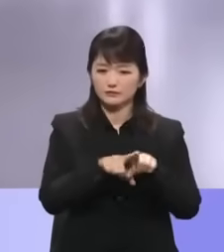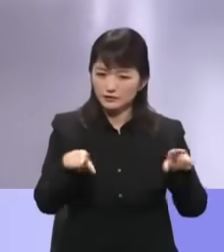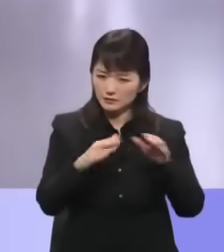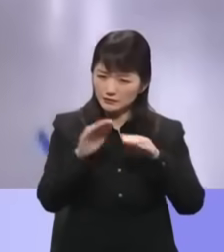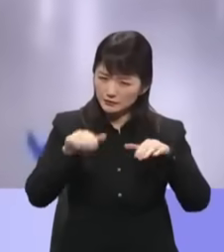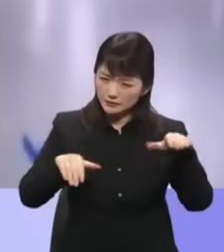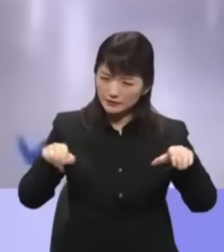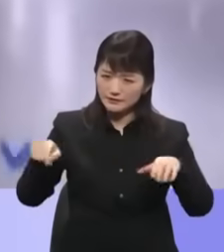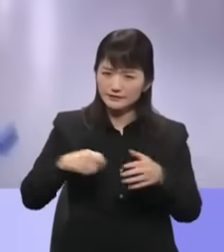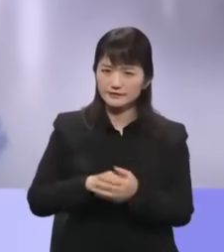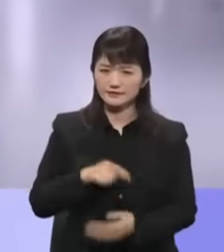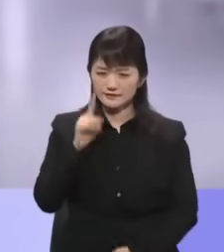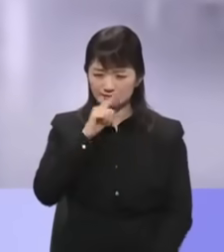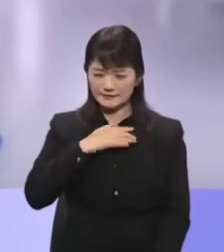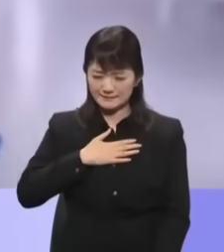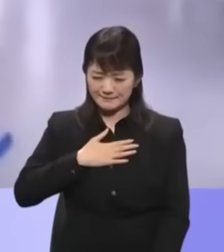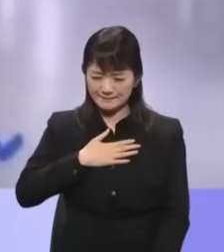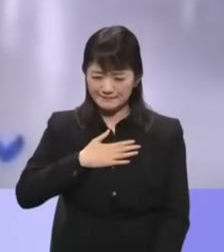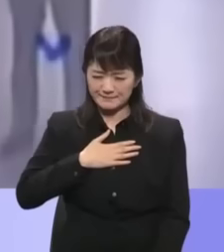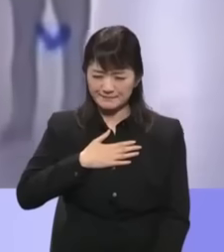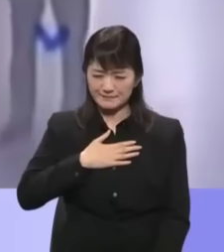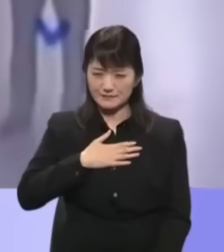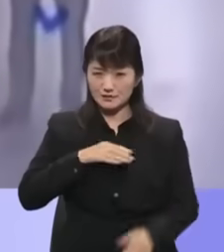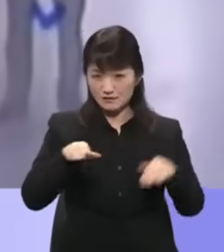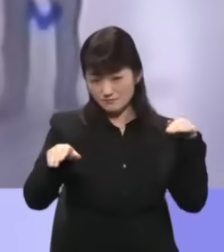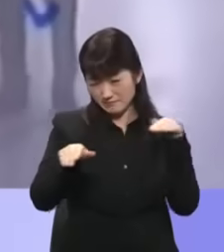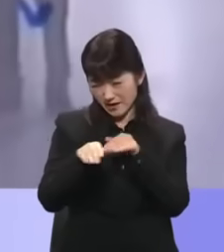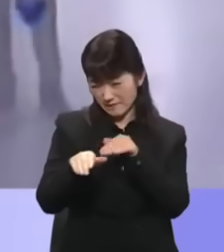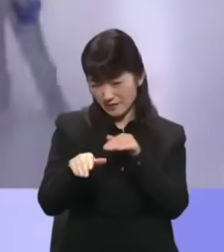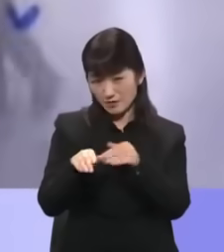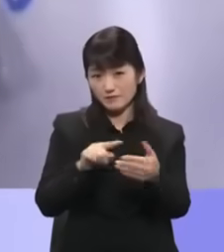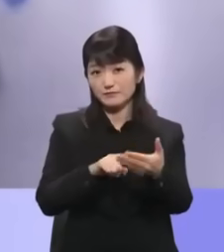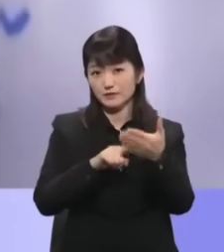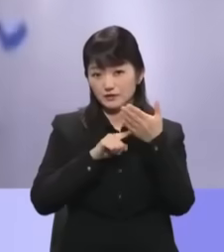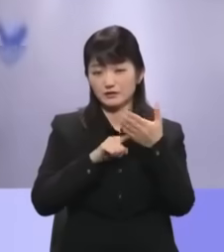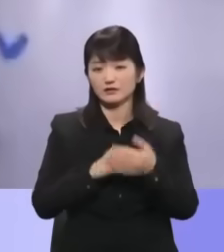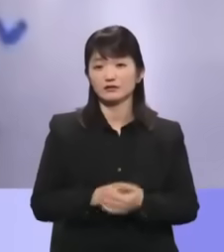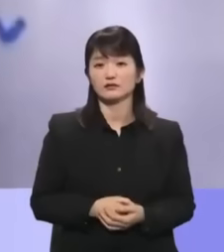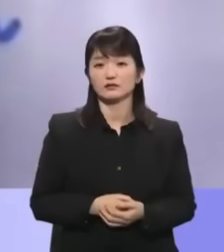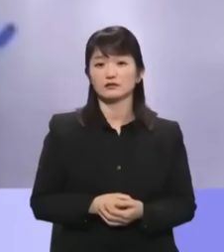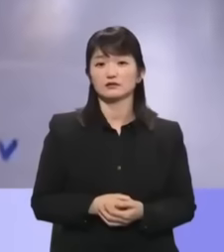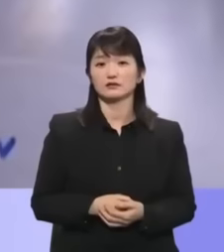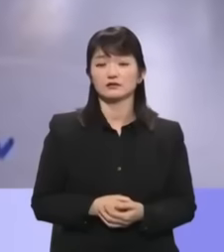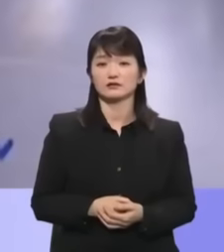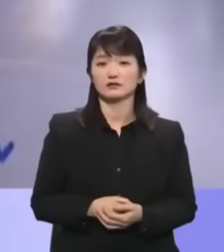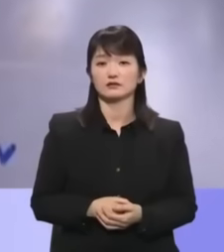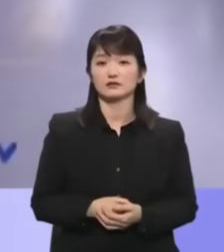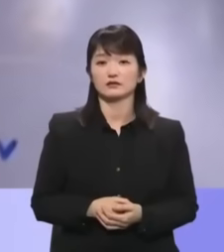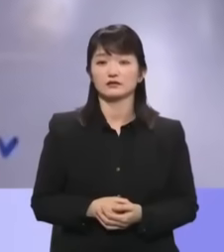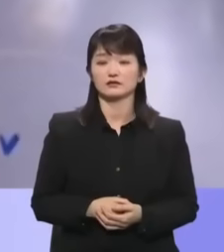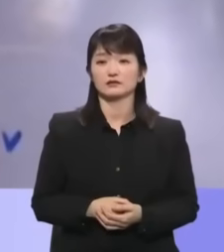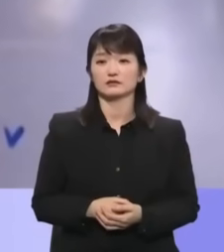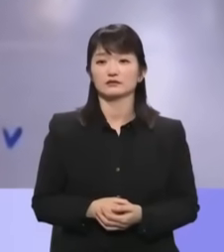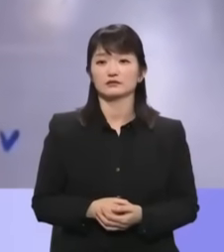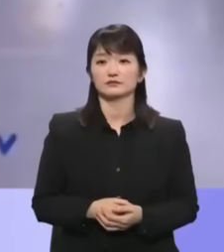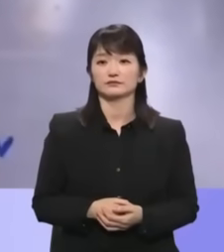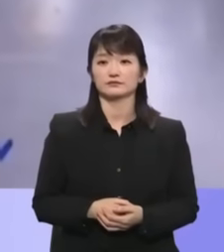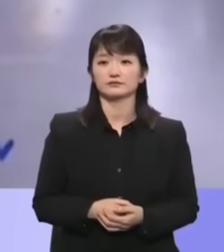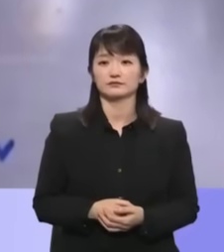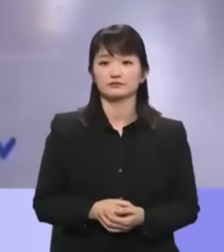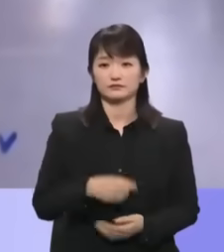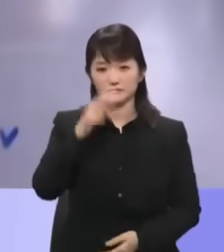대해서 가지고 있던 나쁜 감정이 저런 식으로 드러난 거라고 볼 수밖에 없는데 그렇다면 저거는 지금 경찰이 보고 있는 단순 뭐